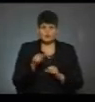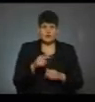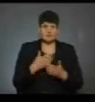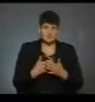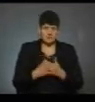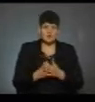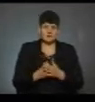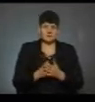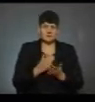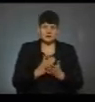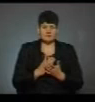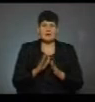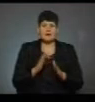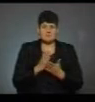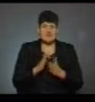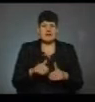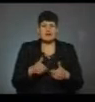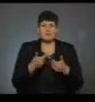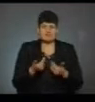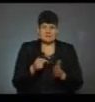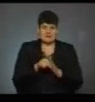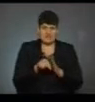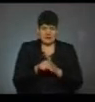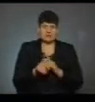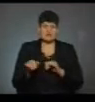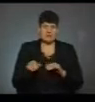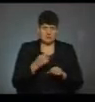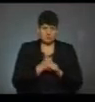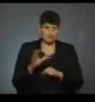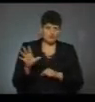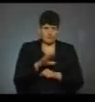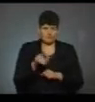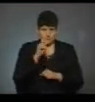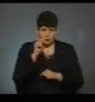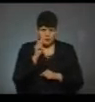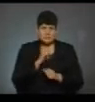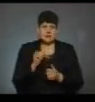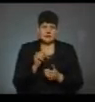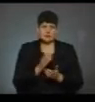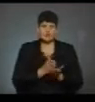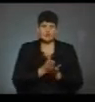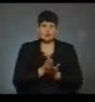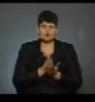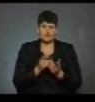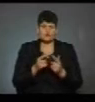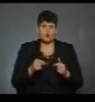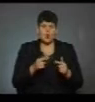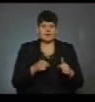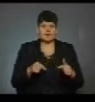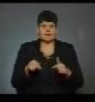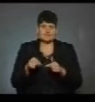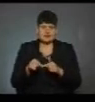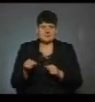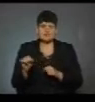діє, хоча має рекомендаційний характер, але діє по всій Україні, і, в принципі, обслуговуючі організації так,